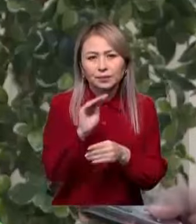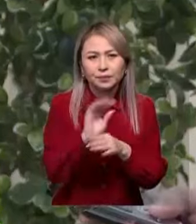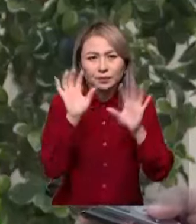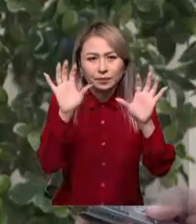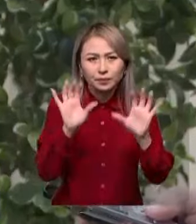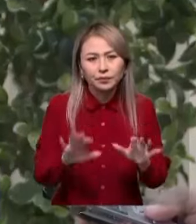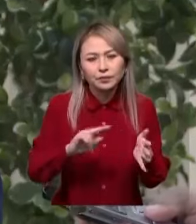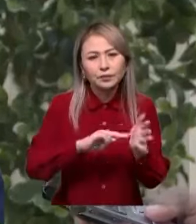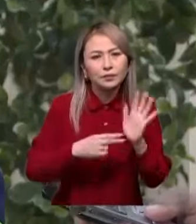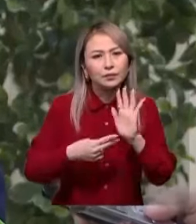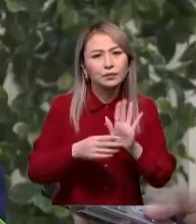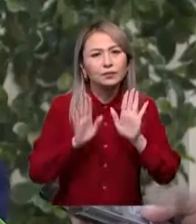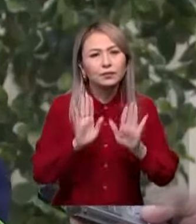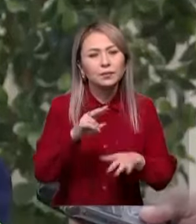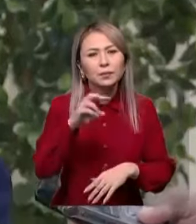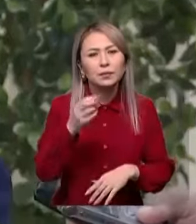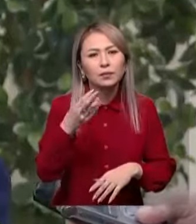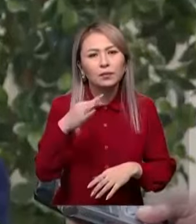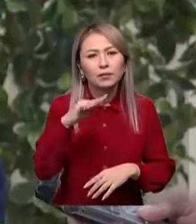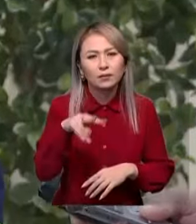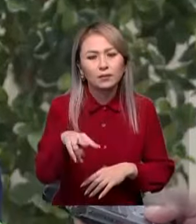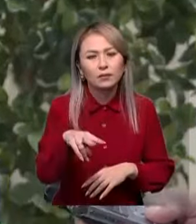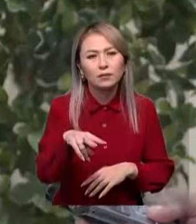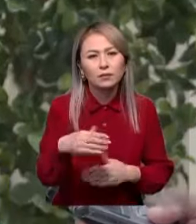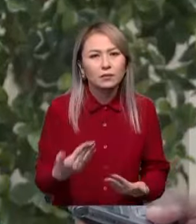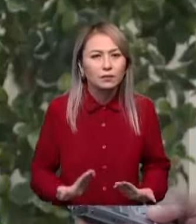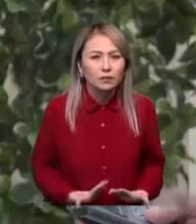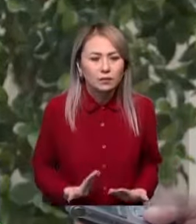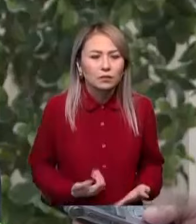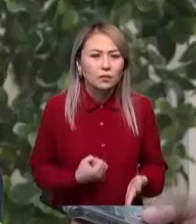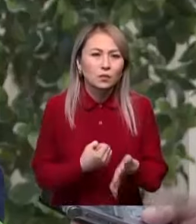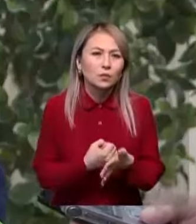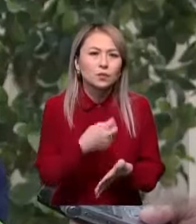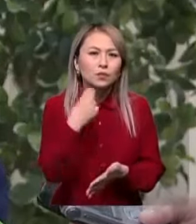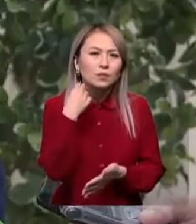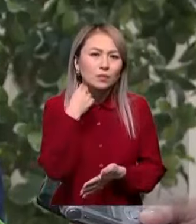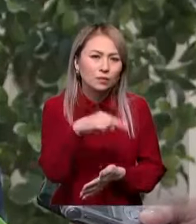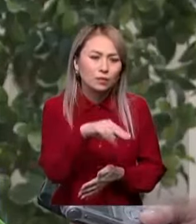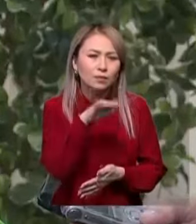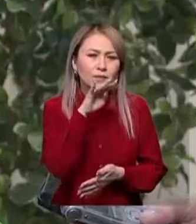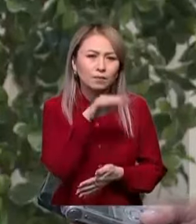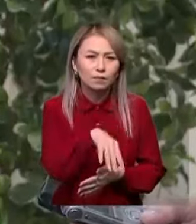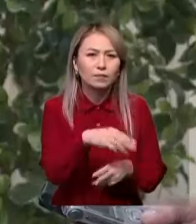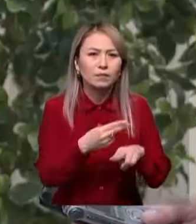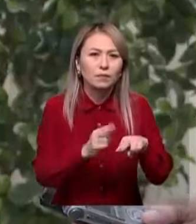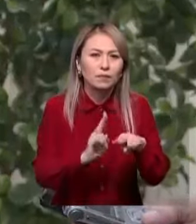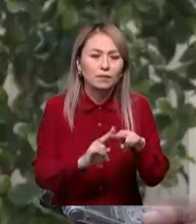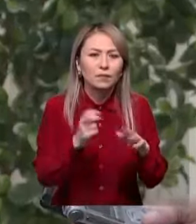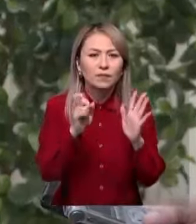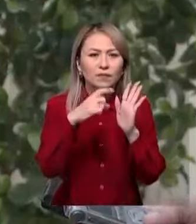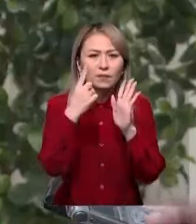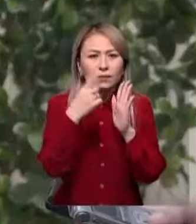заңның жобасында тек қана педофилдерге өмір бақи бас бостандығынан айыру қаралып отыр. Сіздің сұрағыңыздың астарын